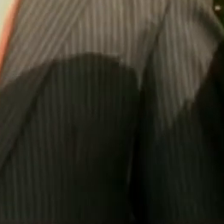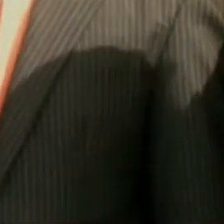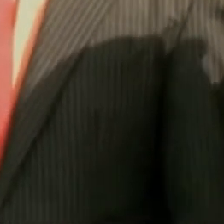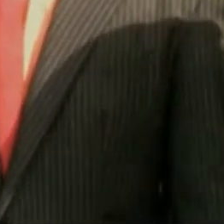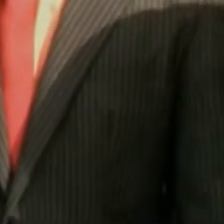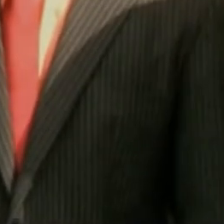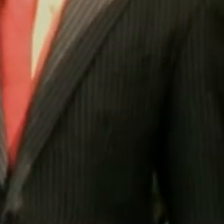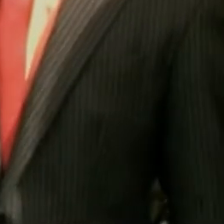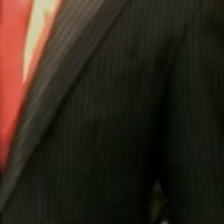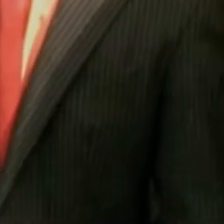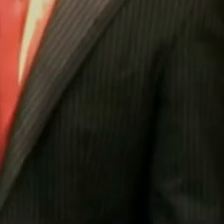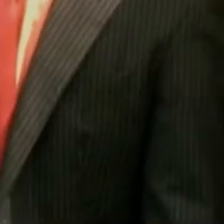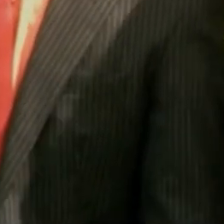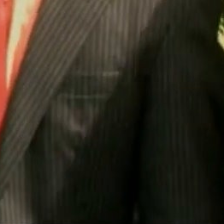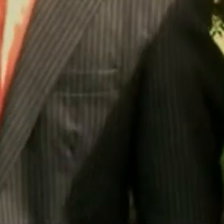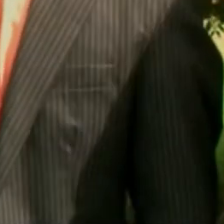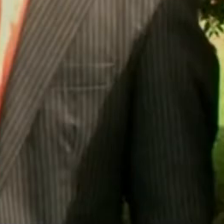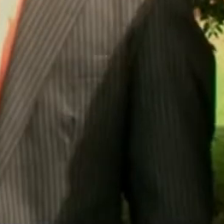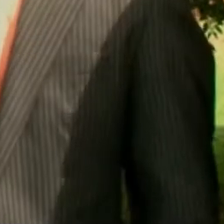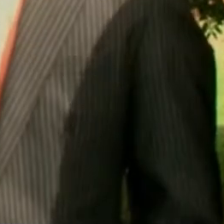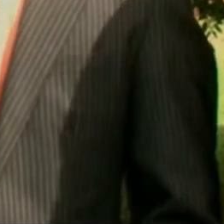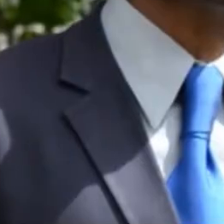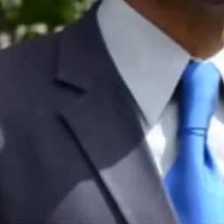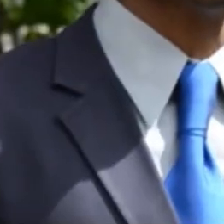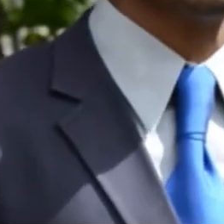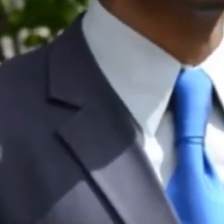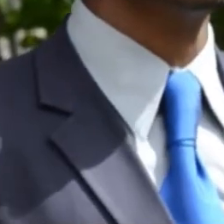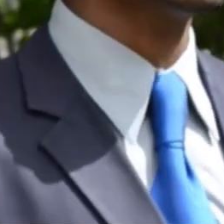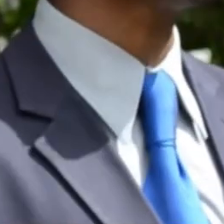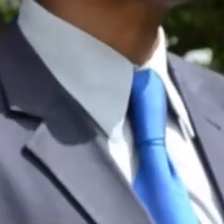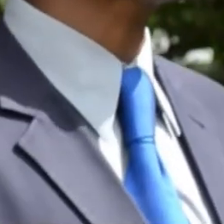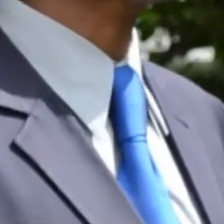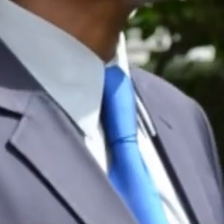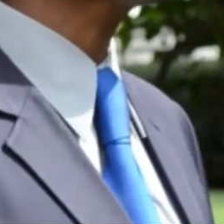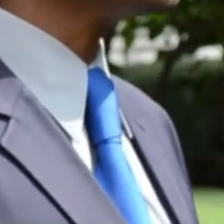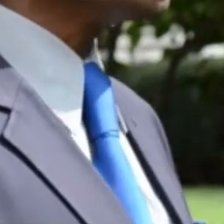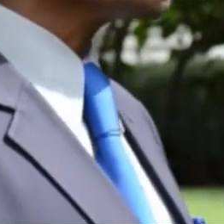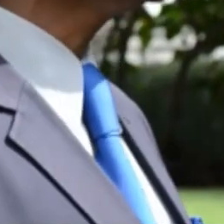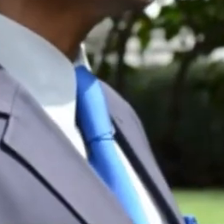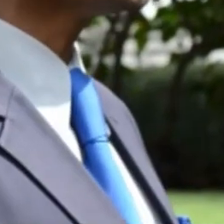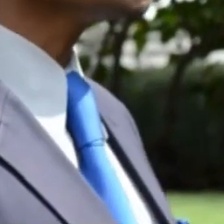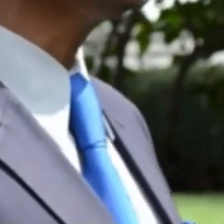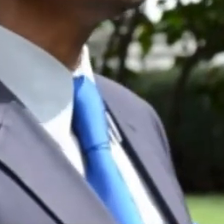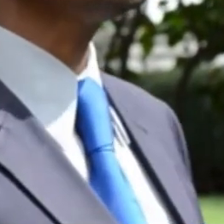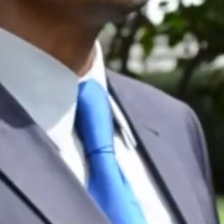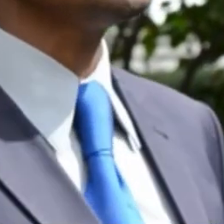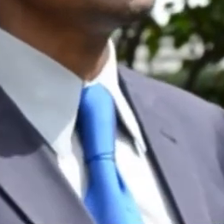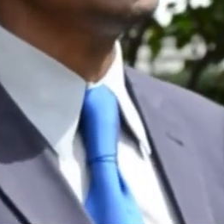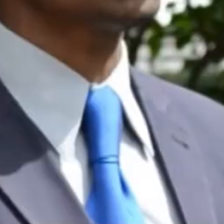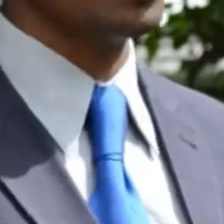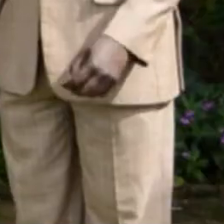Mazita, mazita anodaidzwa ndiripo. Mazita, mazita